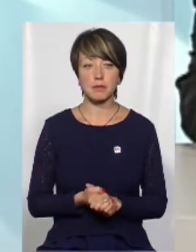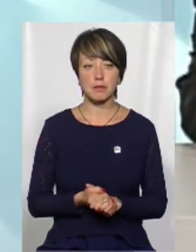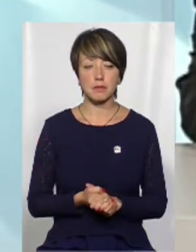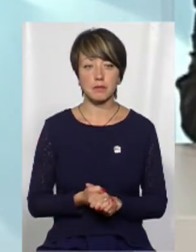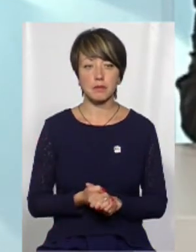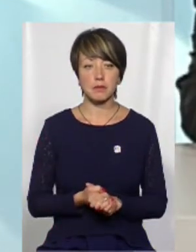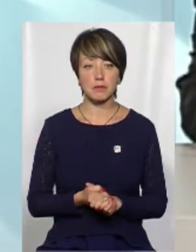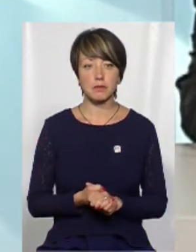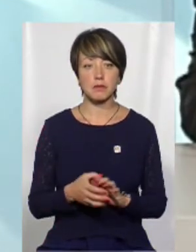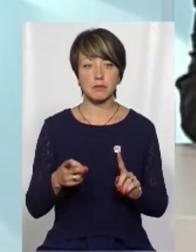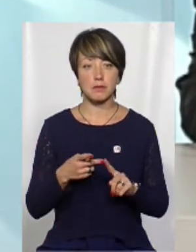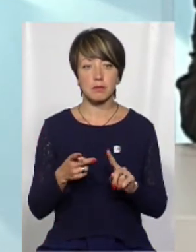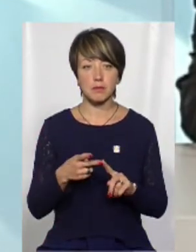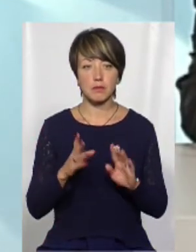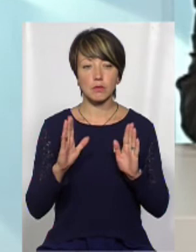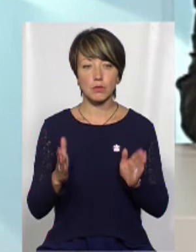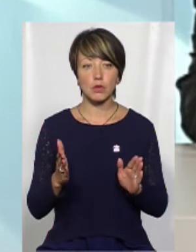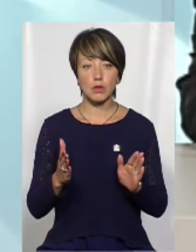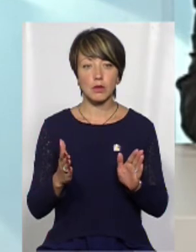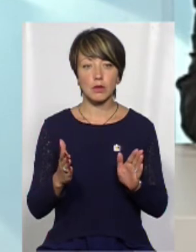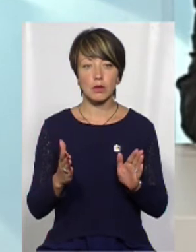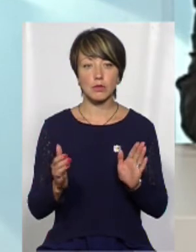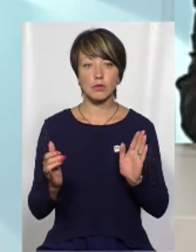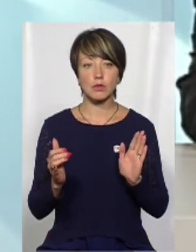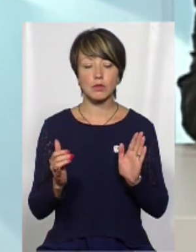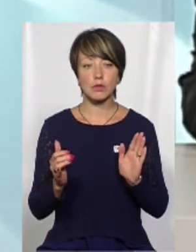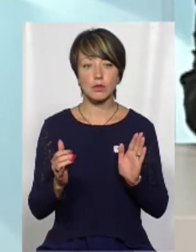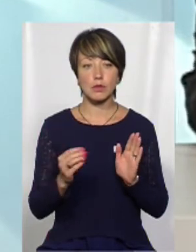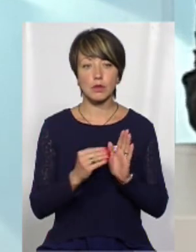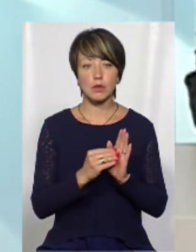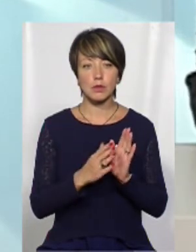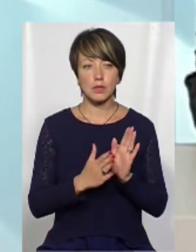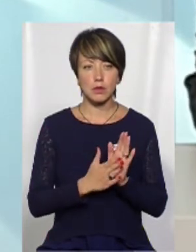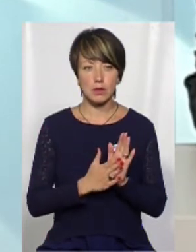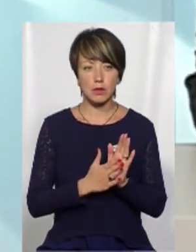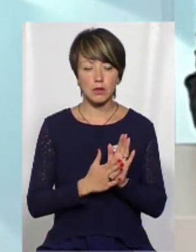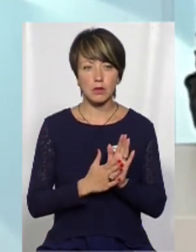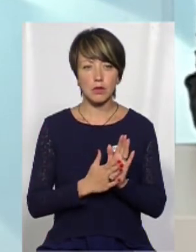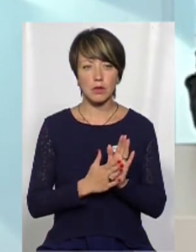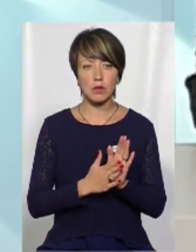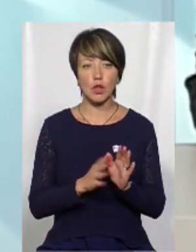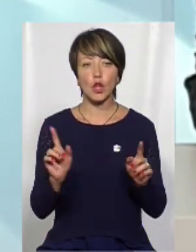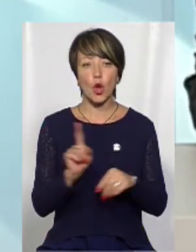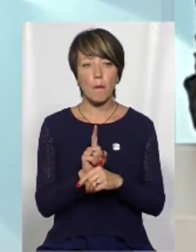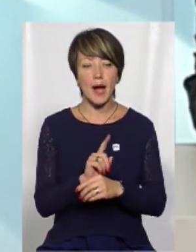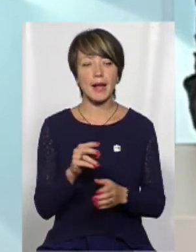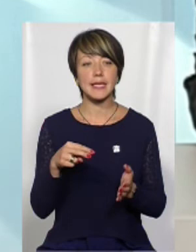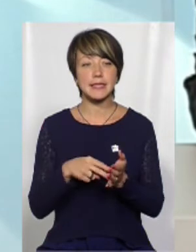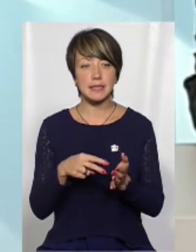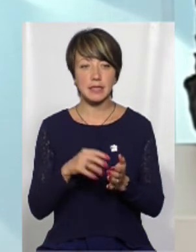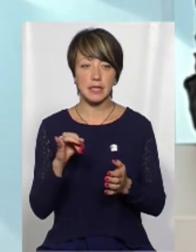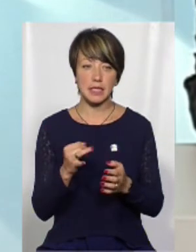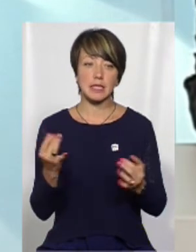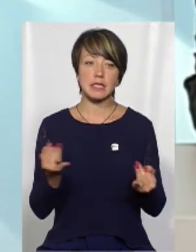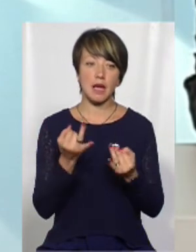très intéressants. Це буде встановлення дуже таких нормальних помірних цін. Une collection très ciblée. І